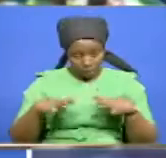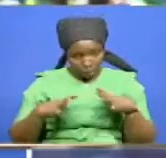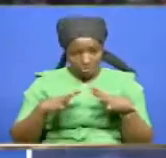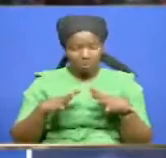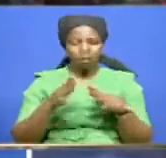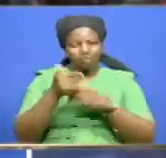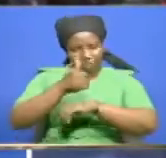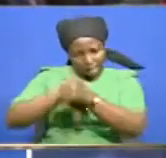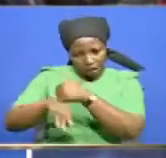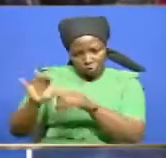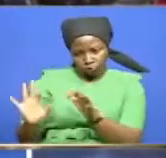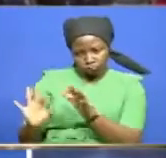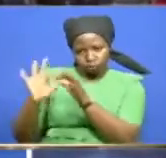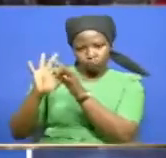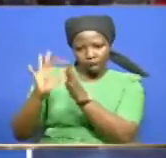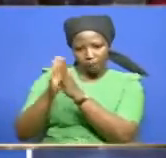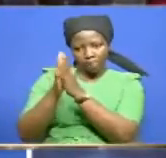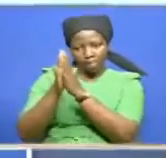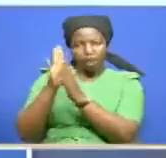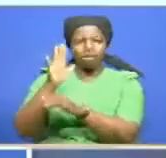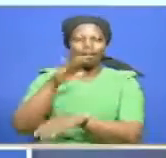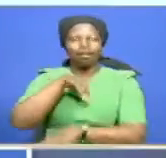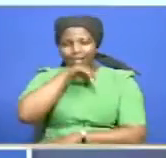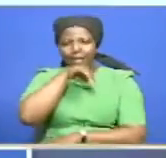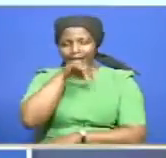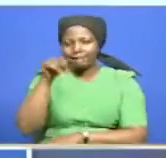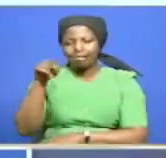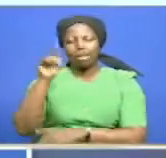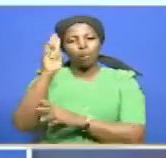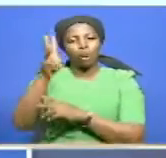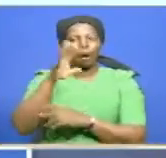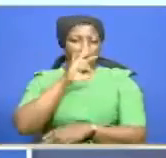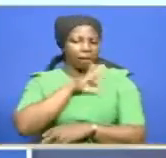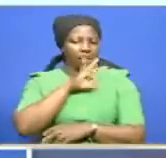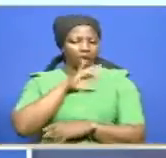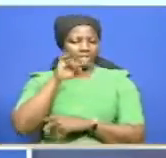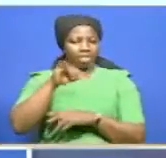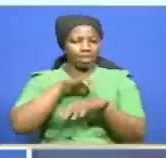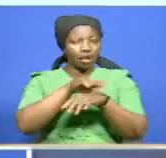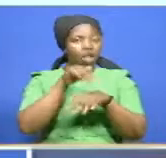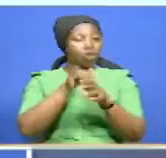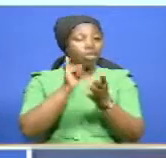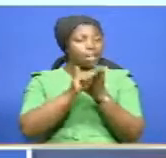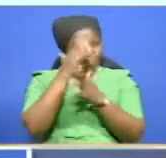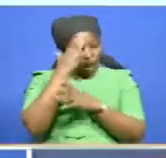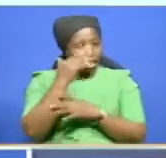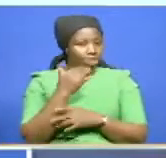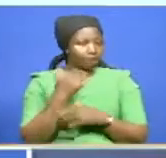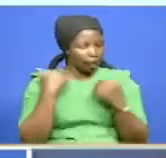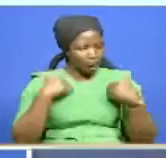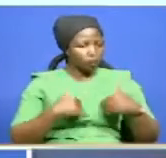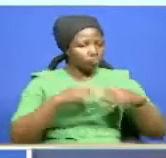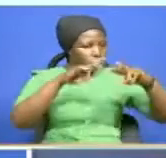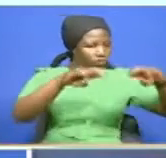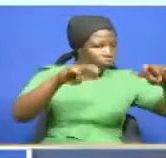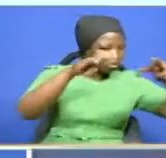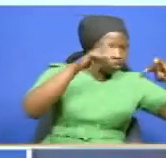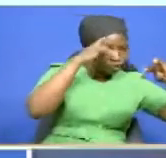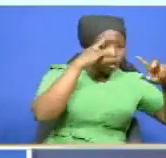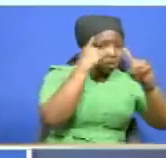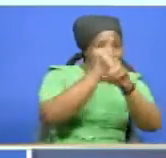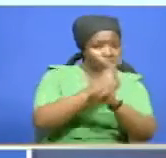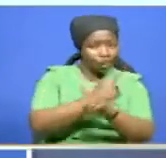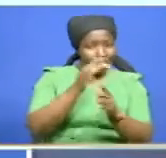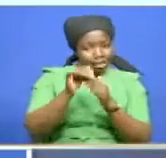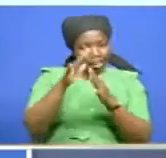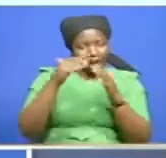Raila Odinga itafaidi taifa hili. Ipo mnaona mimi natafuta viongozi wa tabaka mbalimbali. Na